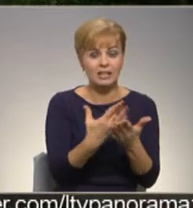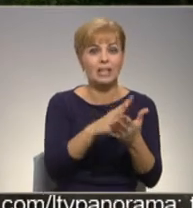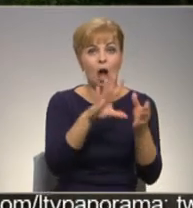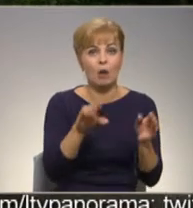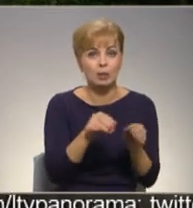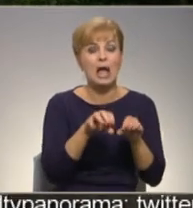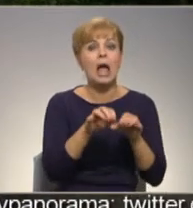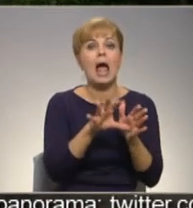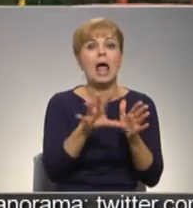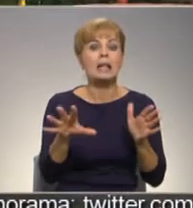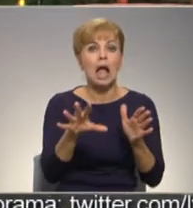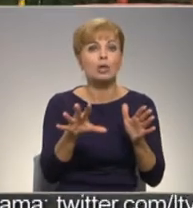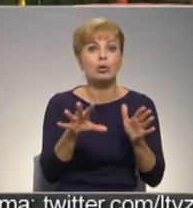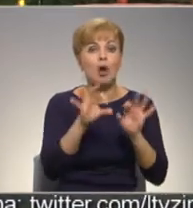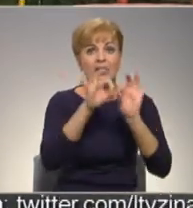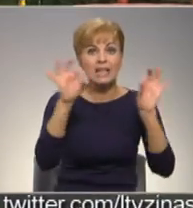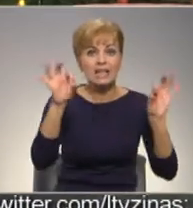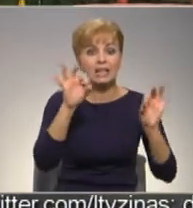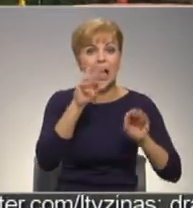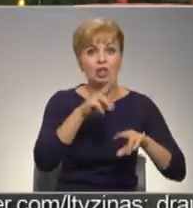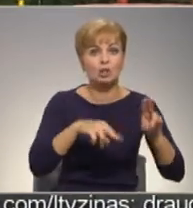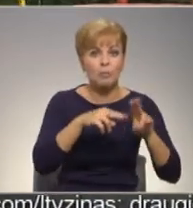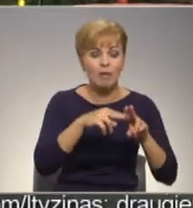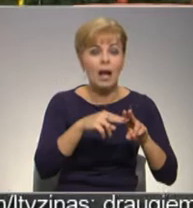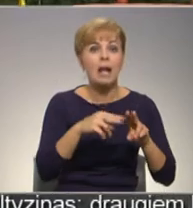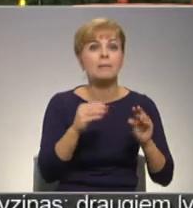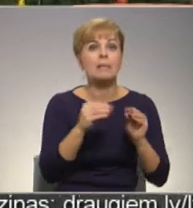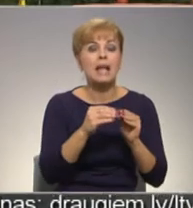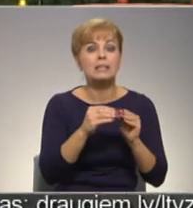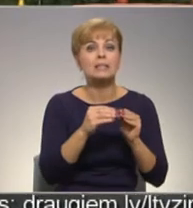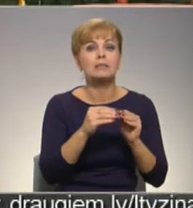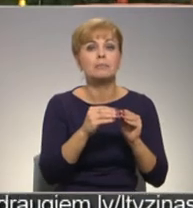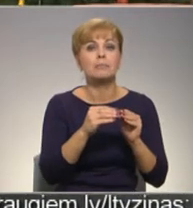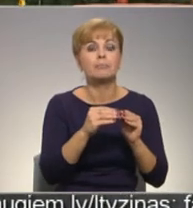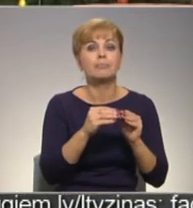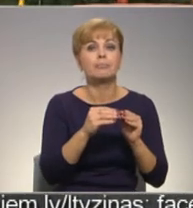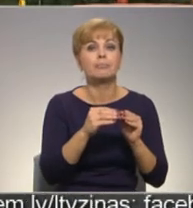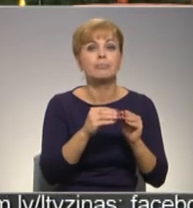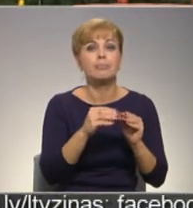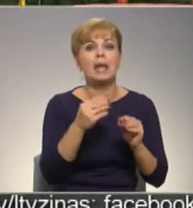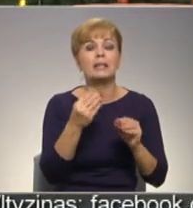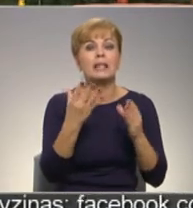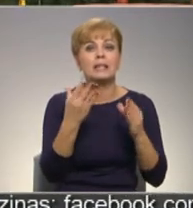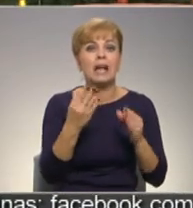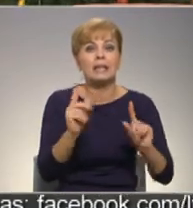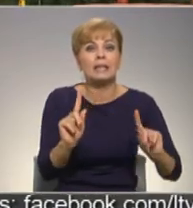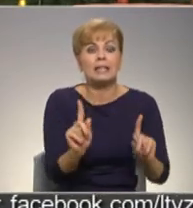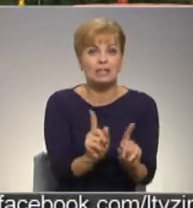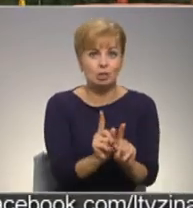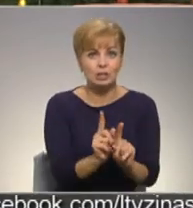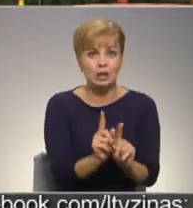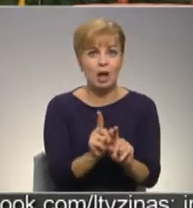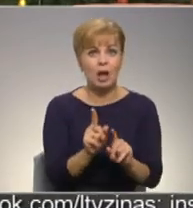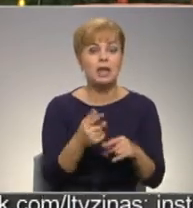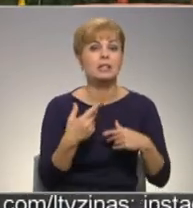Pabeigta elektrotīkla izbūve. Laika termiņš 210 dienas, kad jāuzbūve ir neierastīs. Dēļ to viņš arī ir